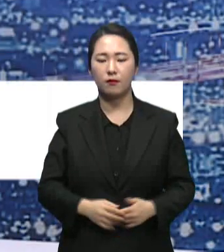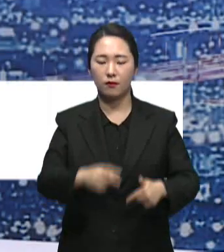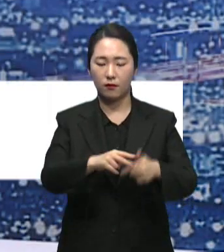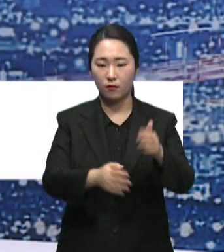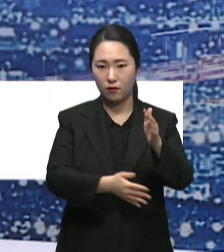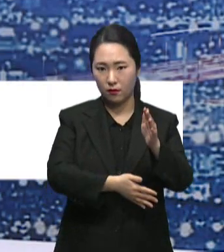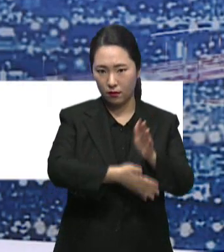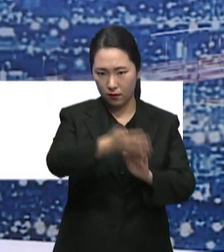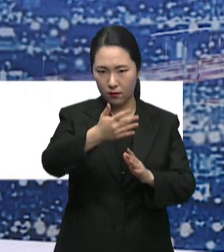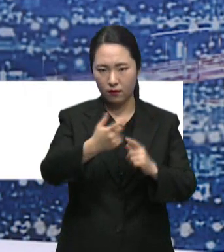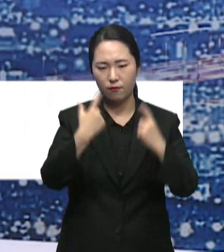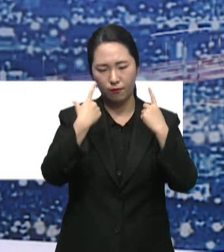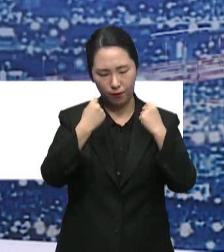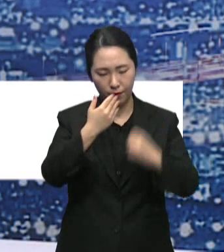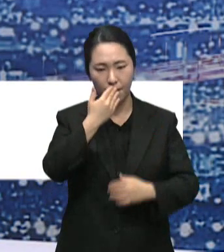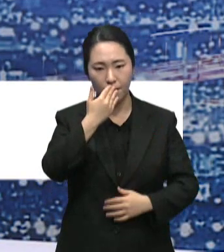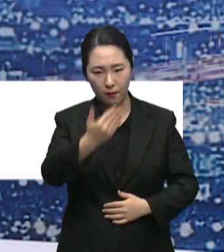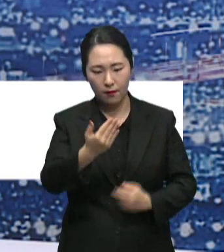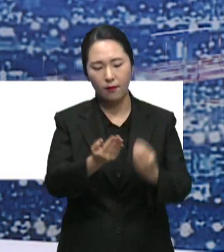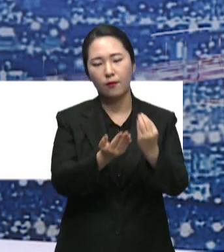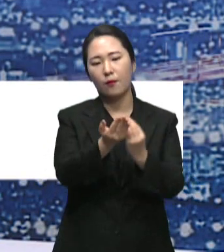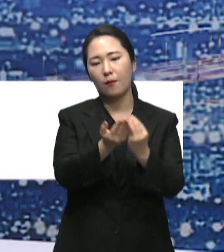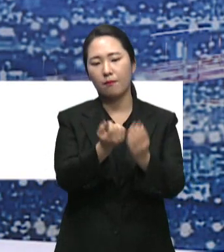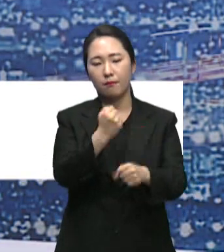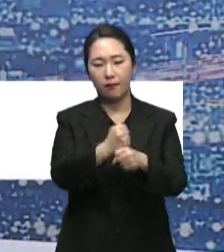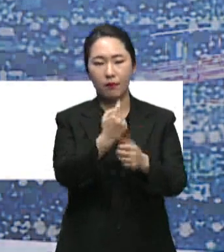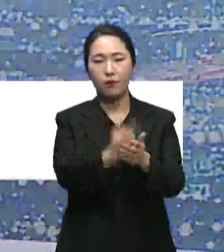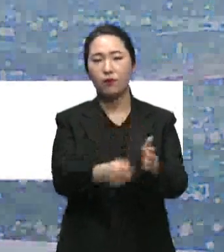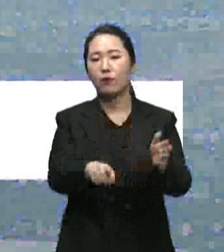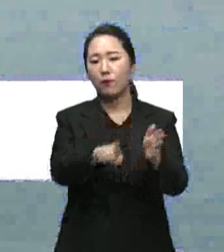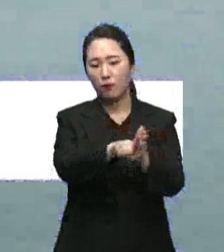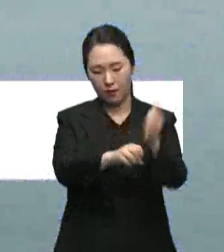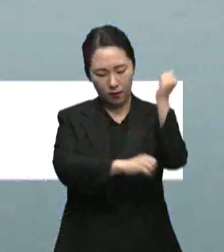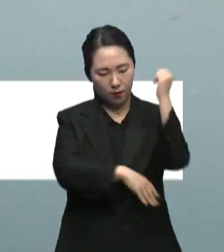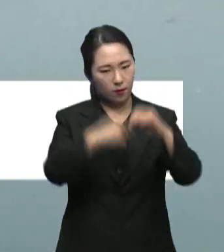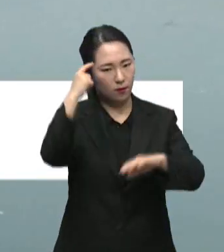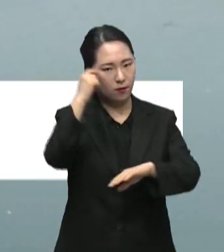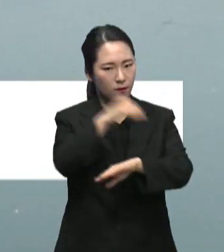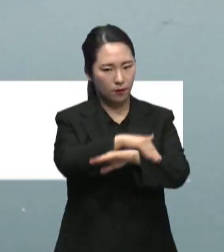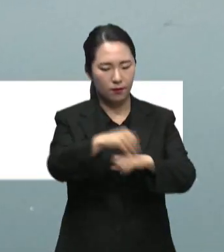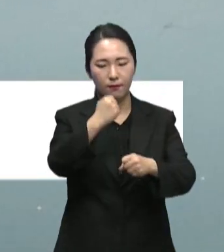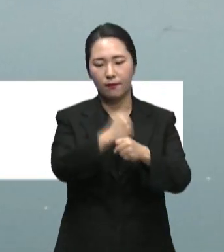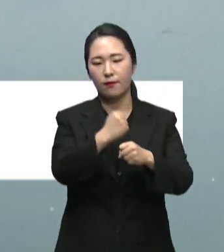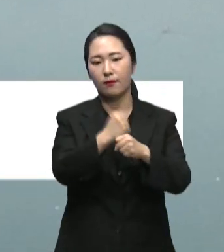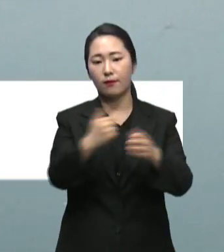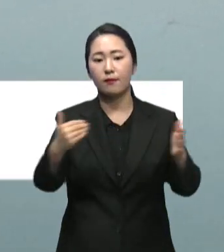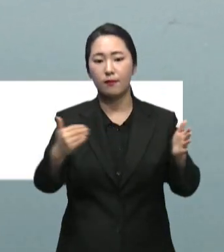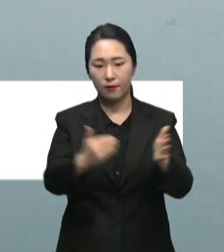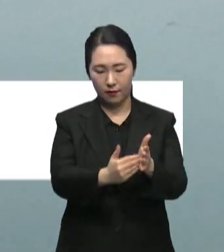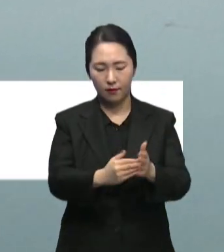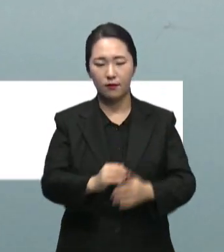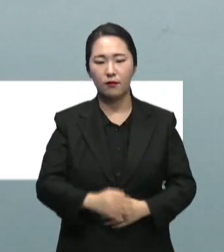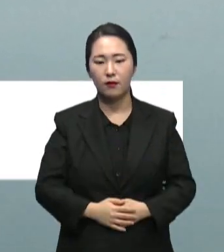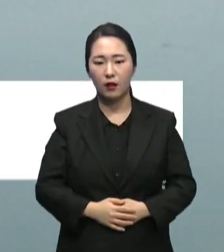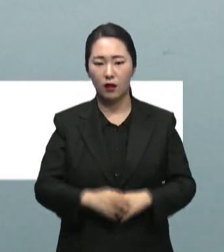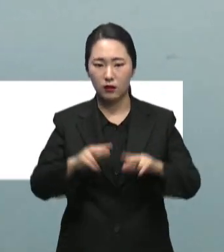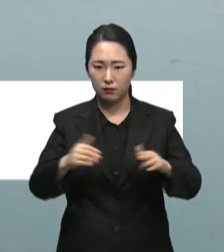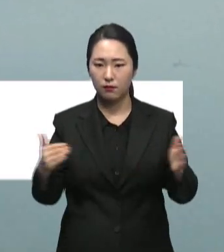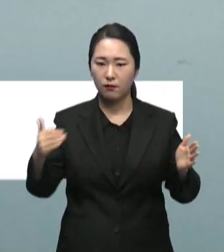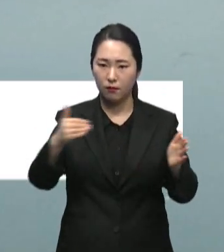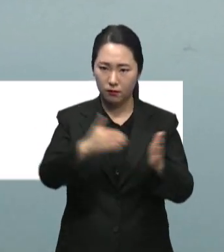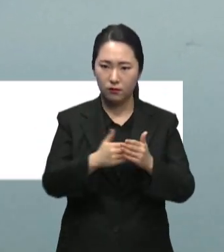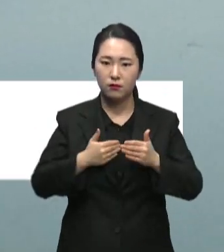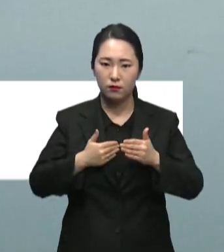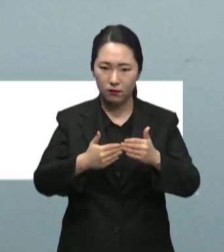인천시가 지속가능한 인천 섬 을 만들기 위해 기본계획을 수립해 습니다 씨는 그동안 추진해 훈 개발